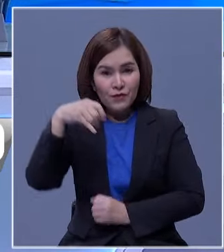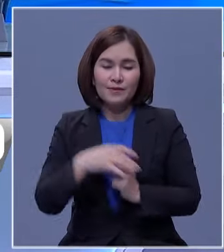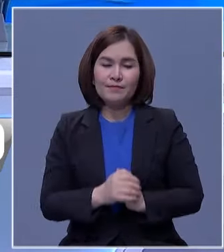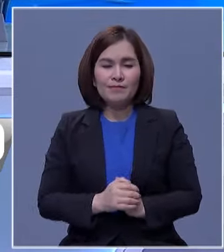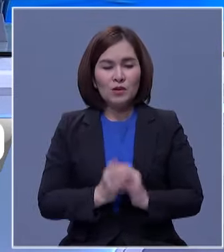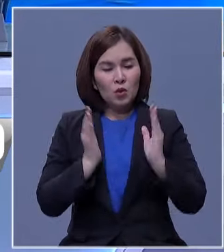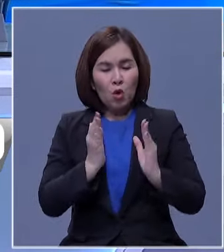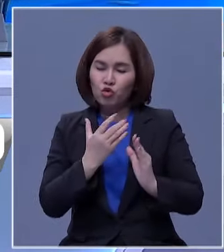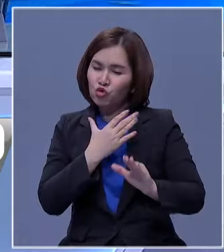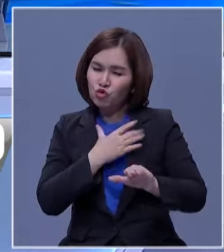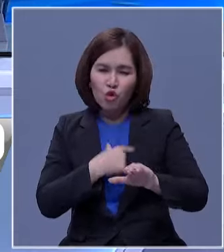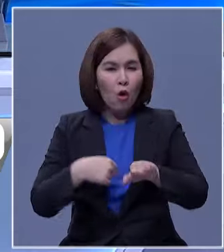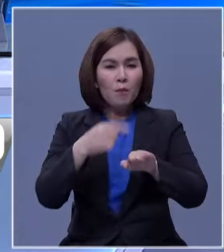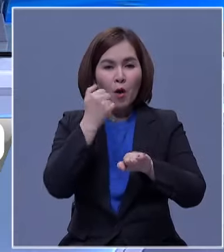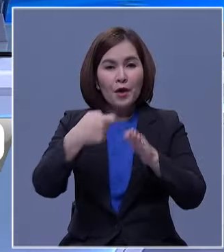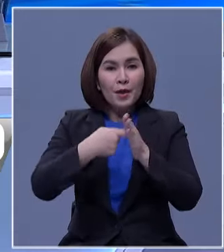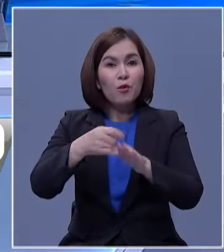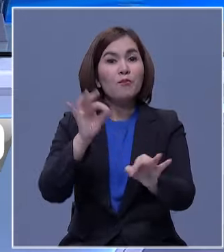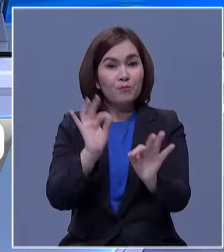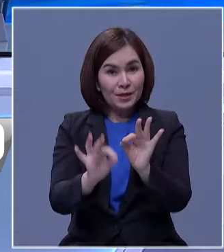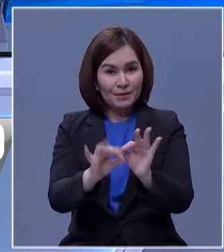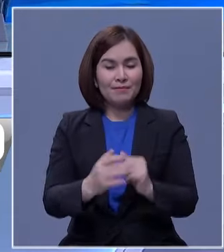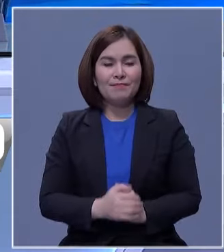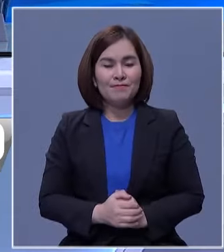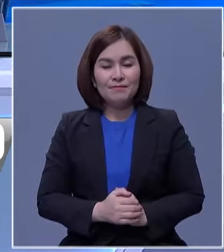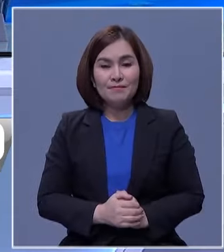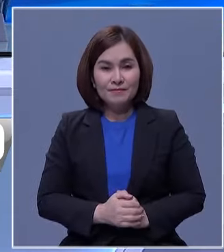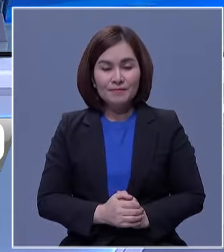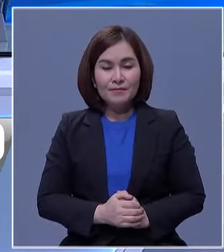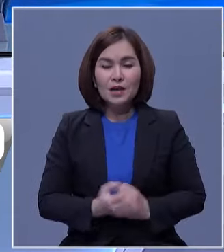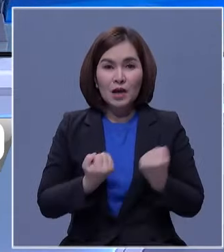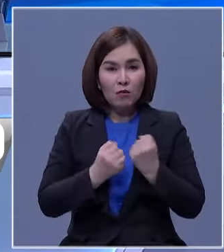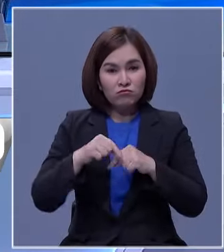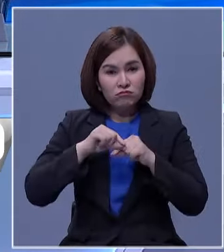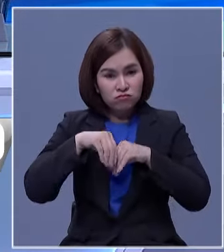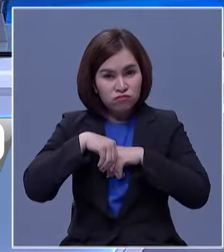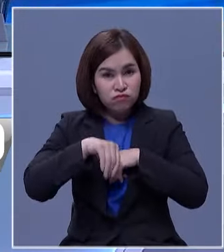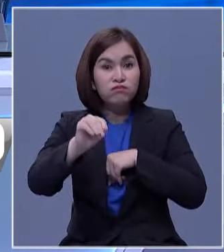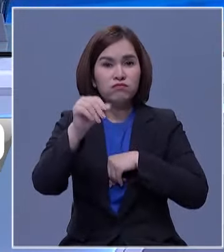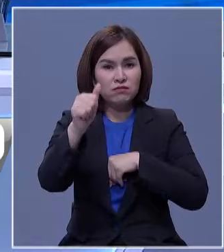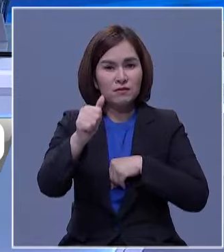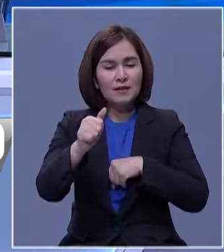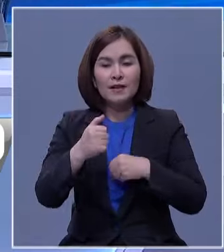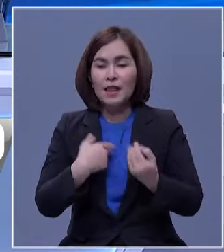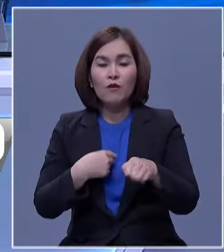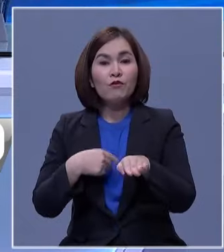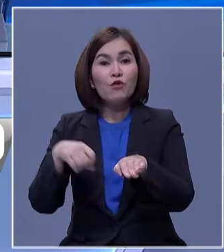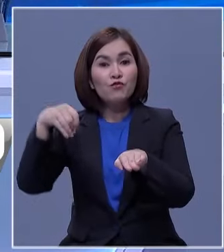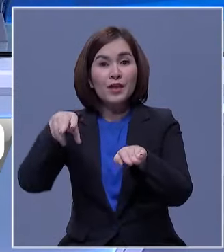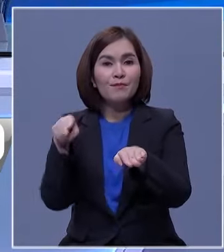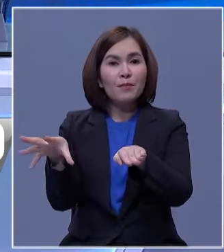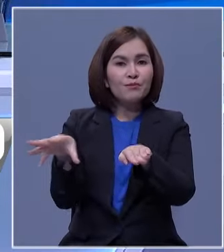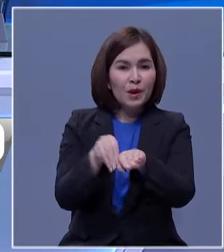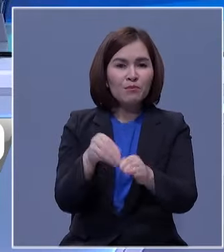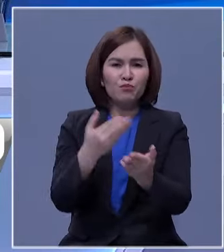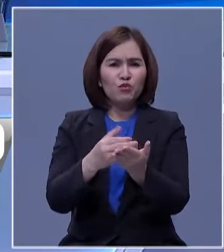โอ้โหคนนิยมใช้มากแล้วประอรถกันเยอะเลยเออมันประหยัดถูกมั้ยครับขับรถไกลๆเนี่ยไปไปชาร์จชาร์จไฟกันเนี่ยราคา